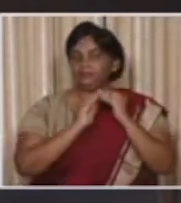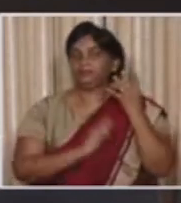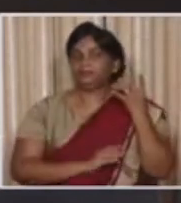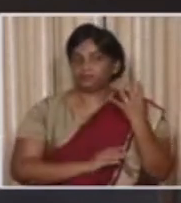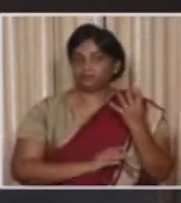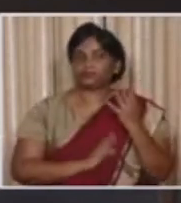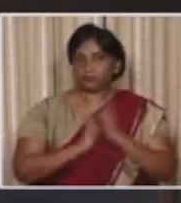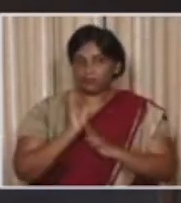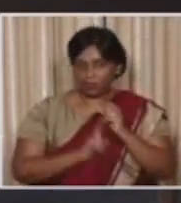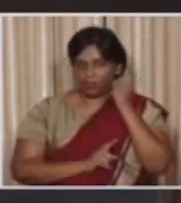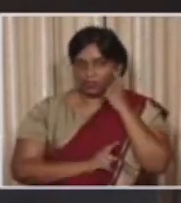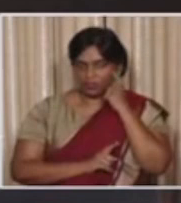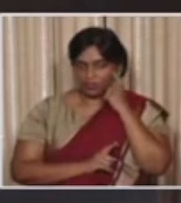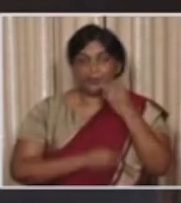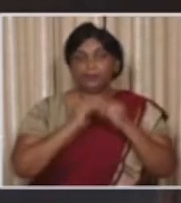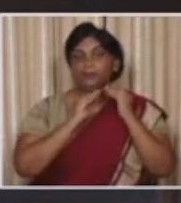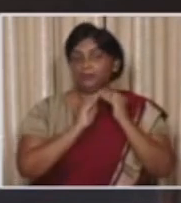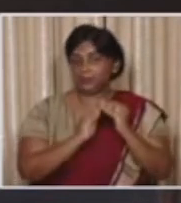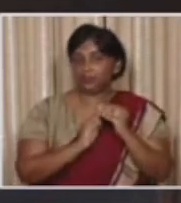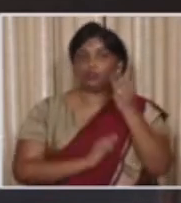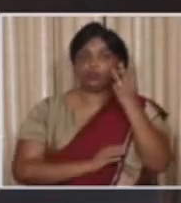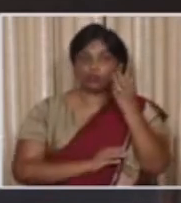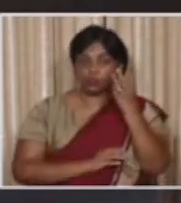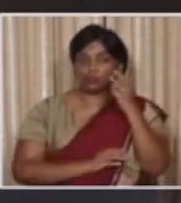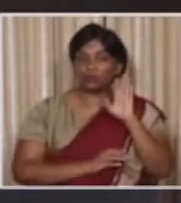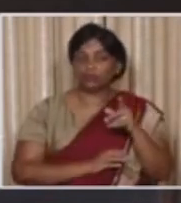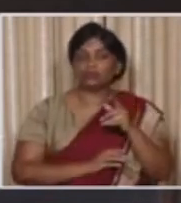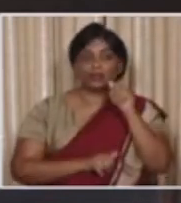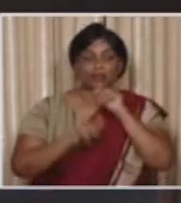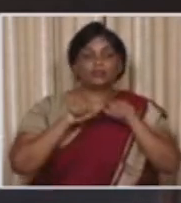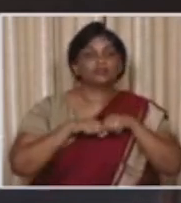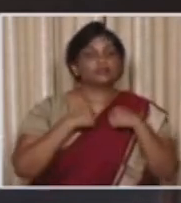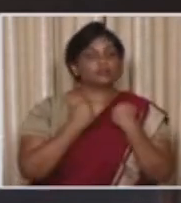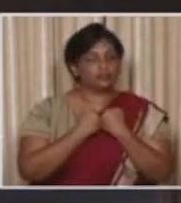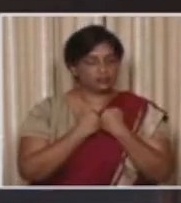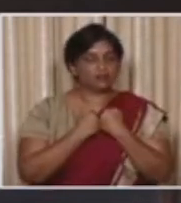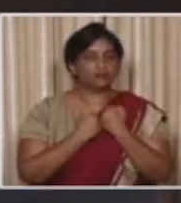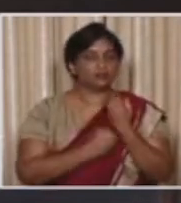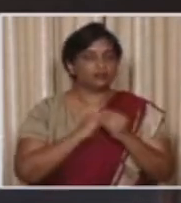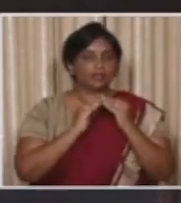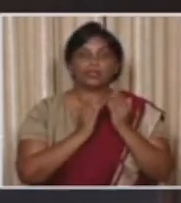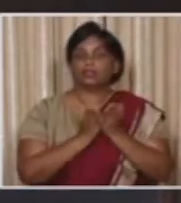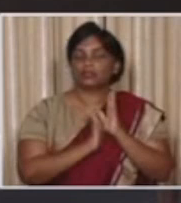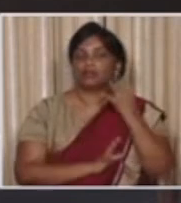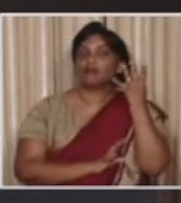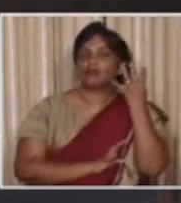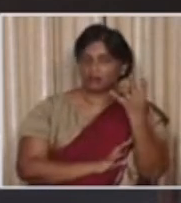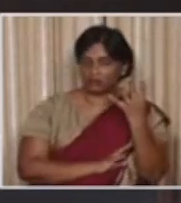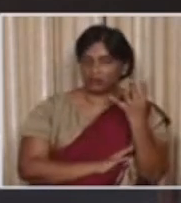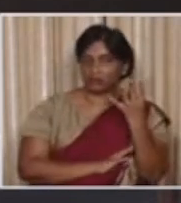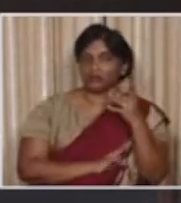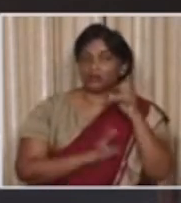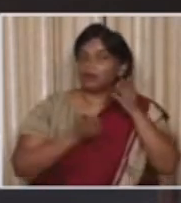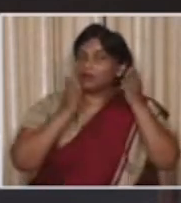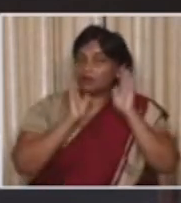4යි ඇමතිතුමා දන්නවනේ. කර්මාංශාලා 3000 ගණන් තියෙන ඖෂධ සමාගම් කර්මාංශාලා තියෙන ඉන්දියාවේ 4යි තියෙන්නේ.